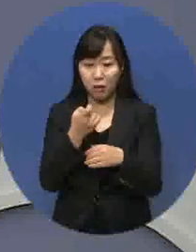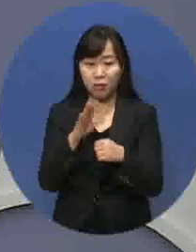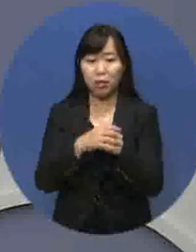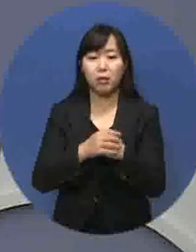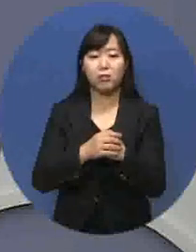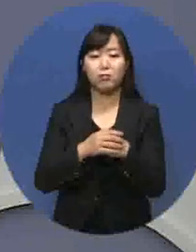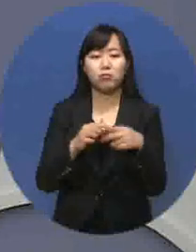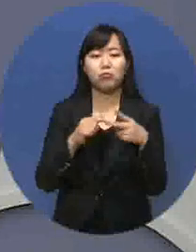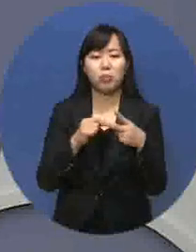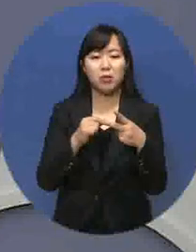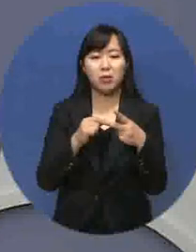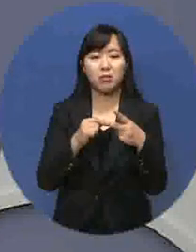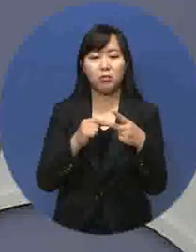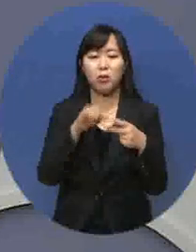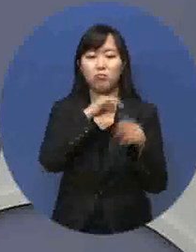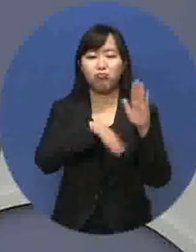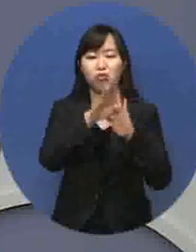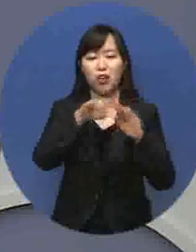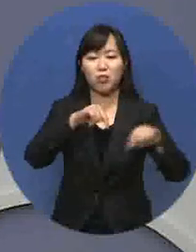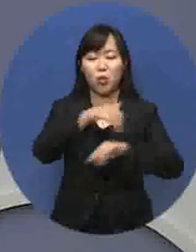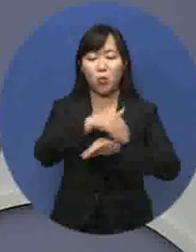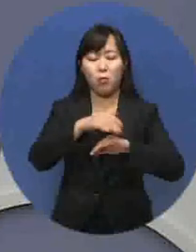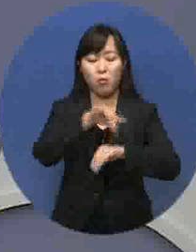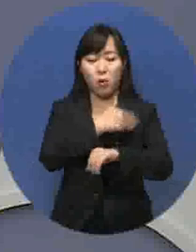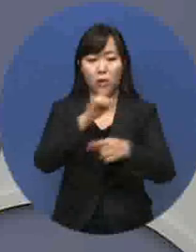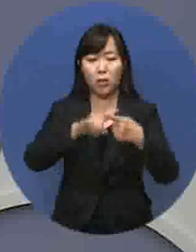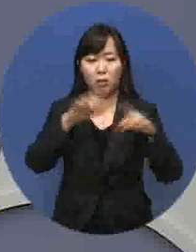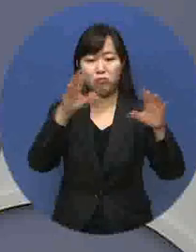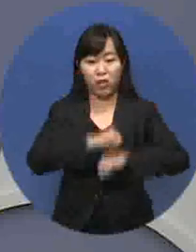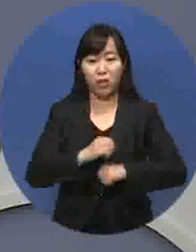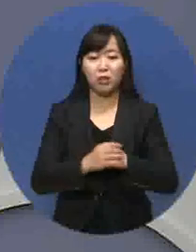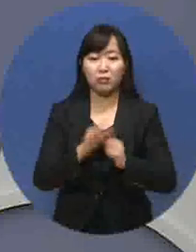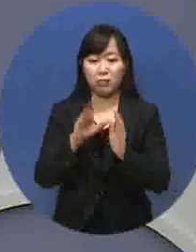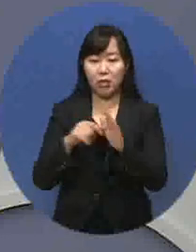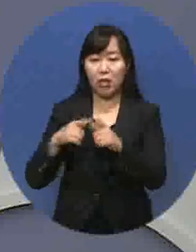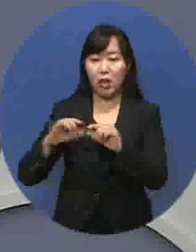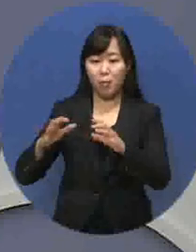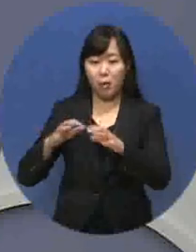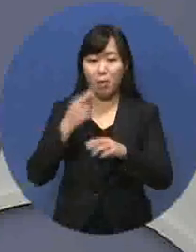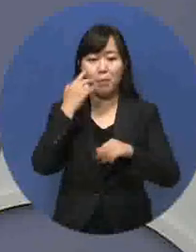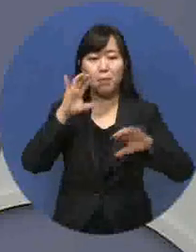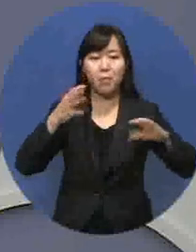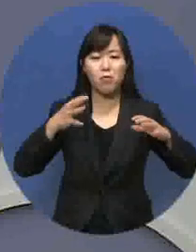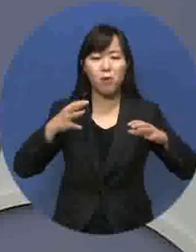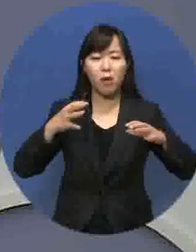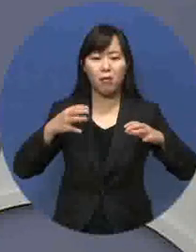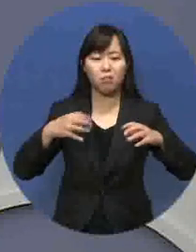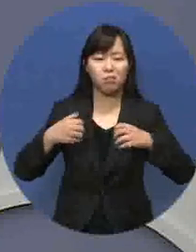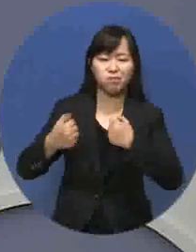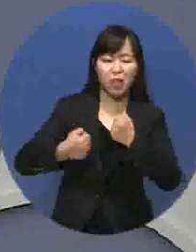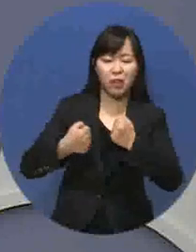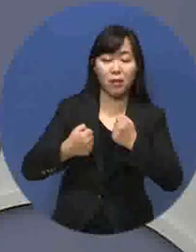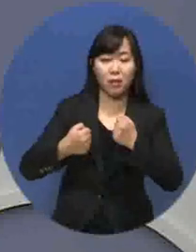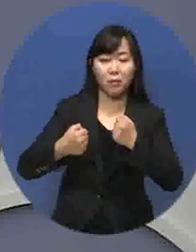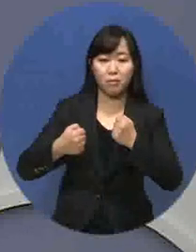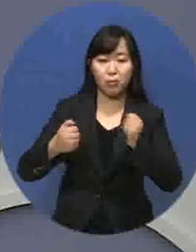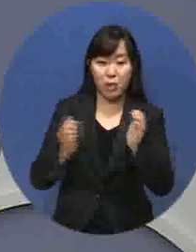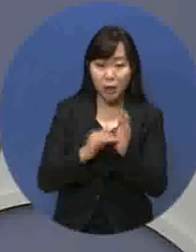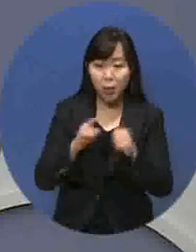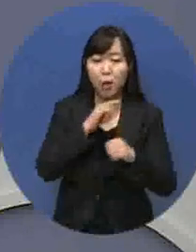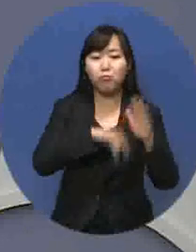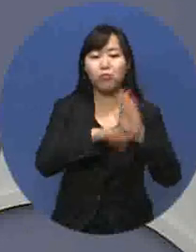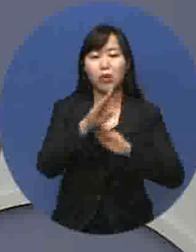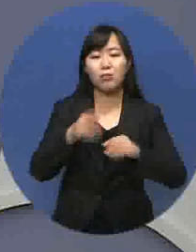붕괴. 뭐 그때 이제 일본이랑 미국이 냉전이 끝났을 때 북한이랑 수교하는 이유도 어차피 너희는 붕괴될 거다라고 해서 안